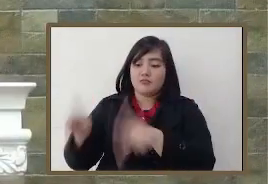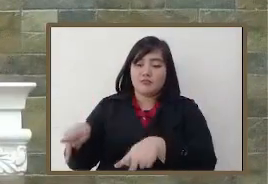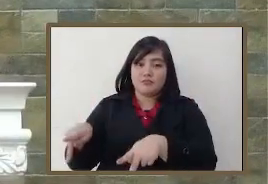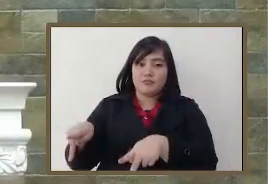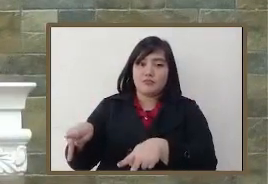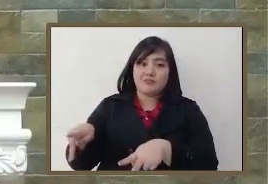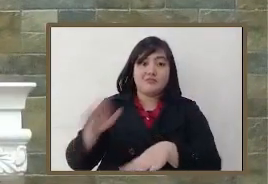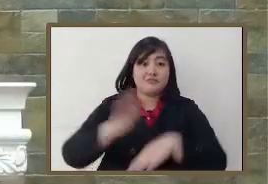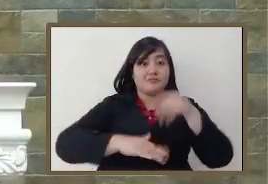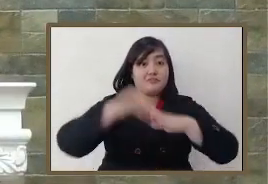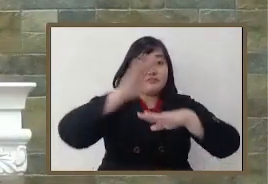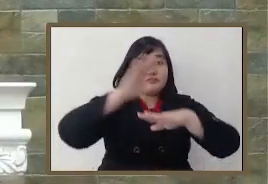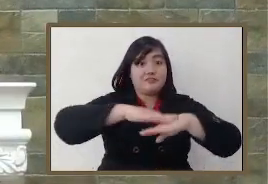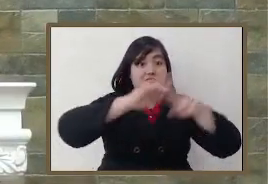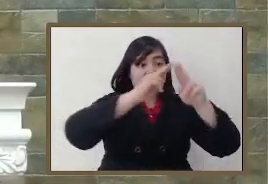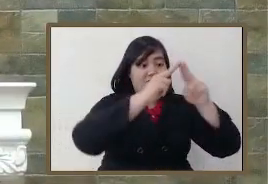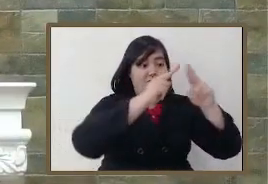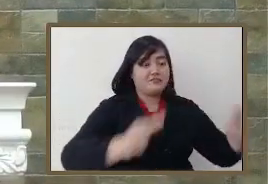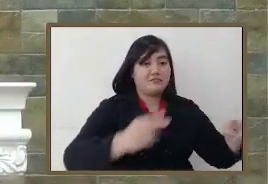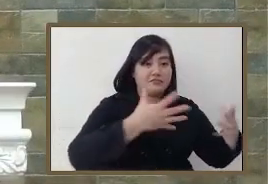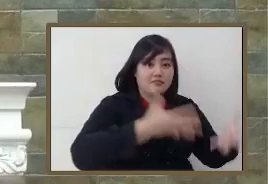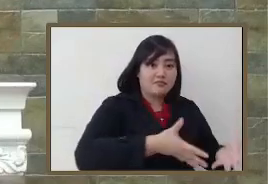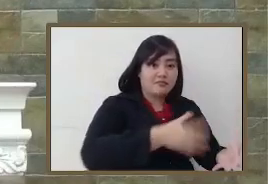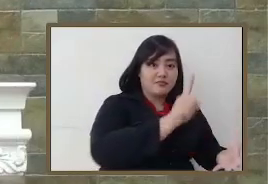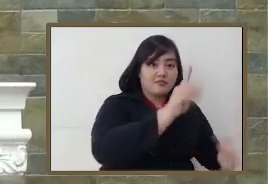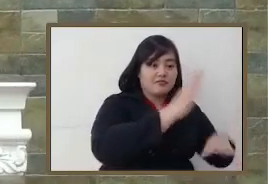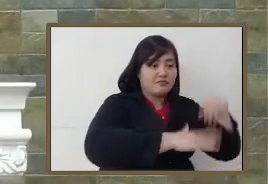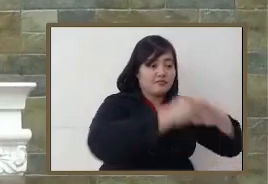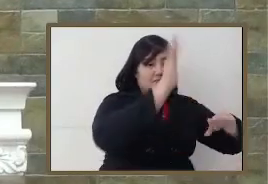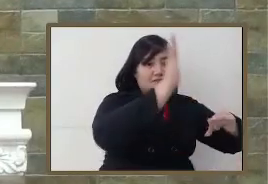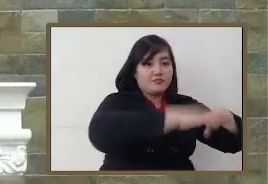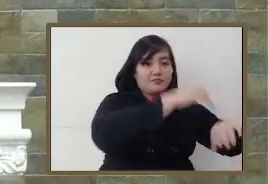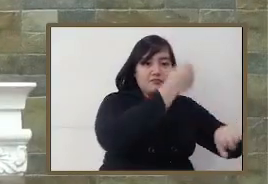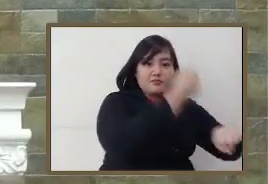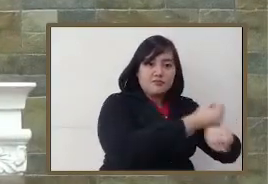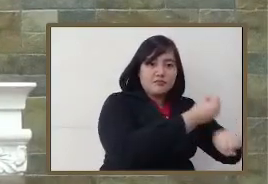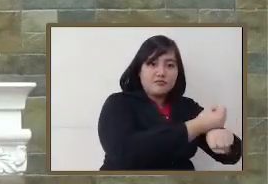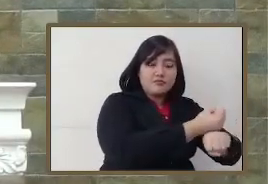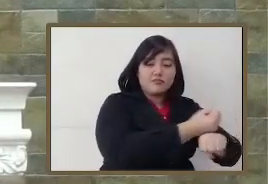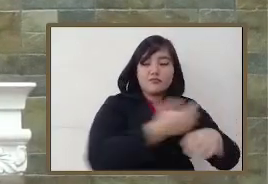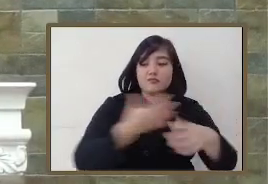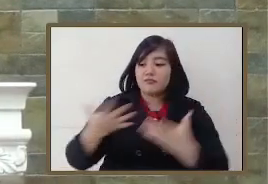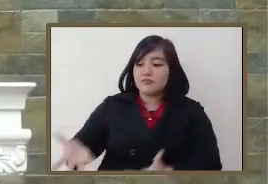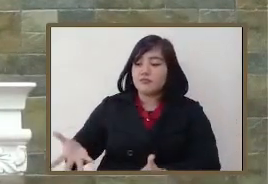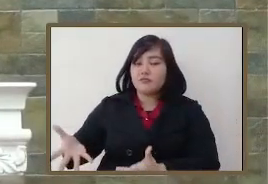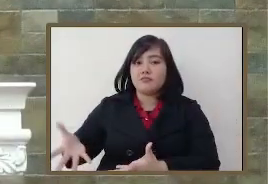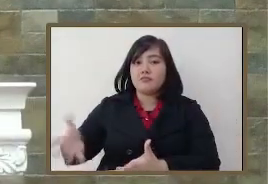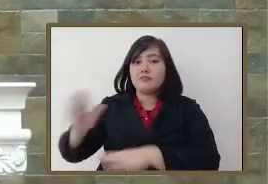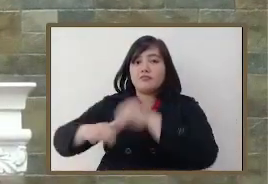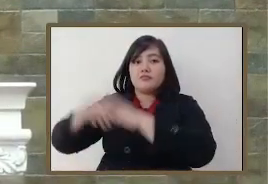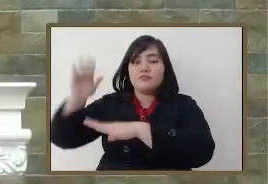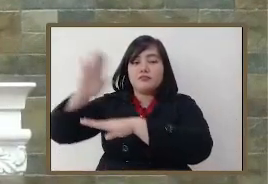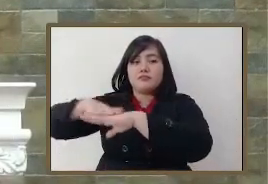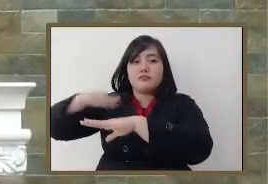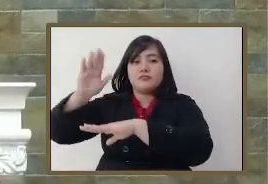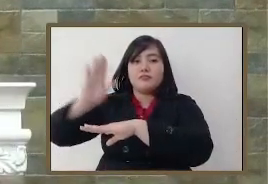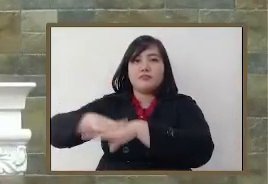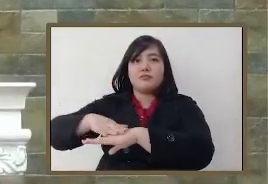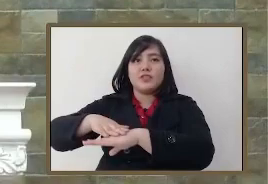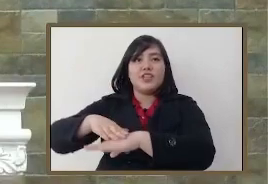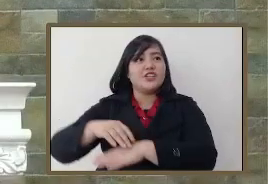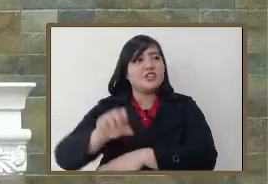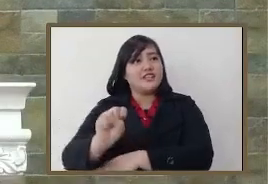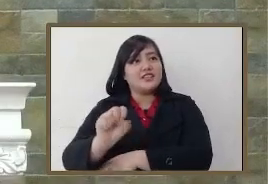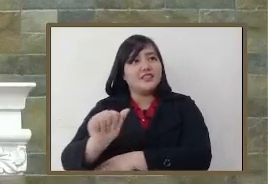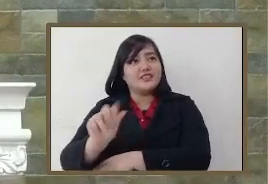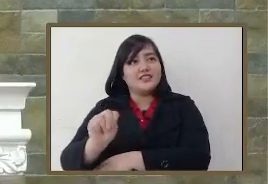bahay, yung isa sa batuhan, yung isa sa buhangin. Di ba? Habang nakatayo pa